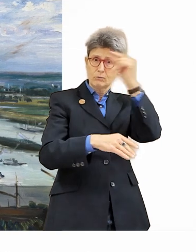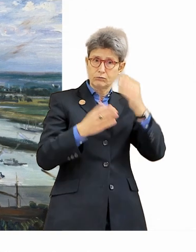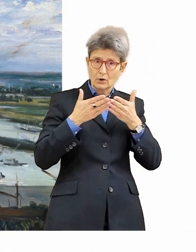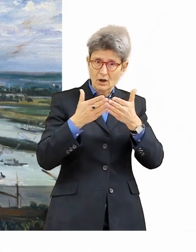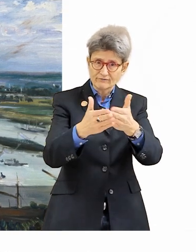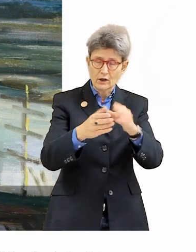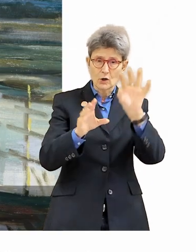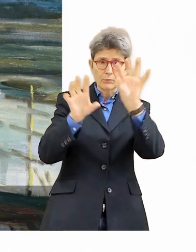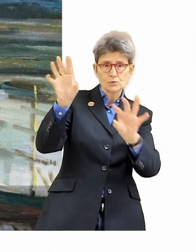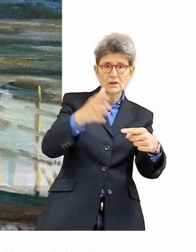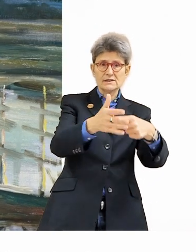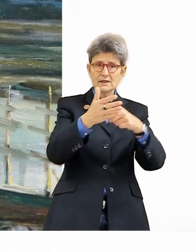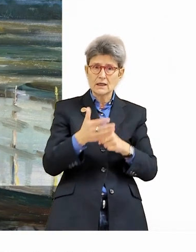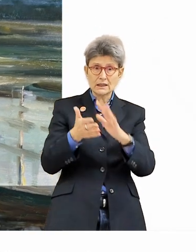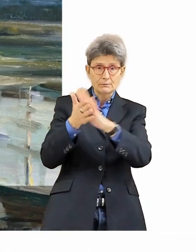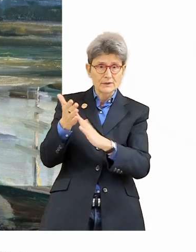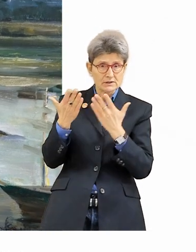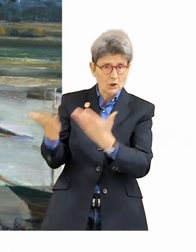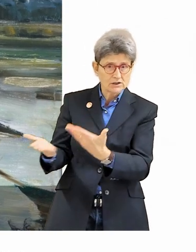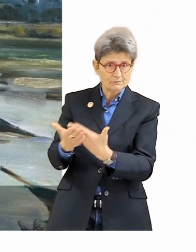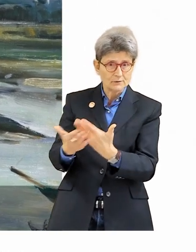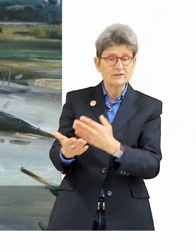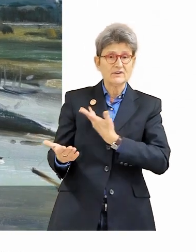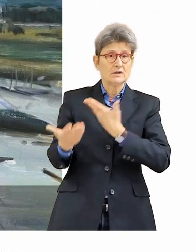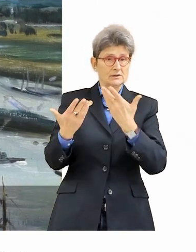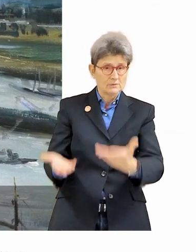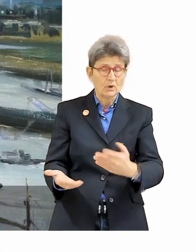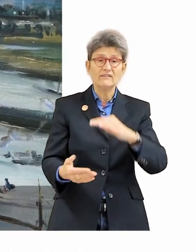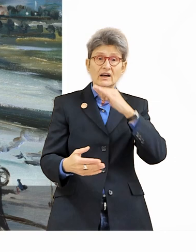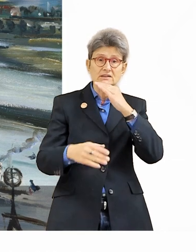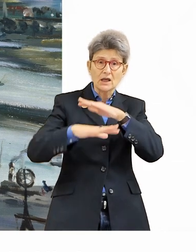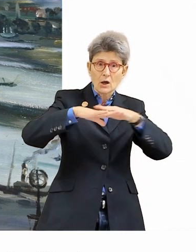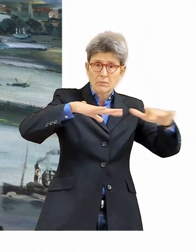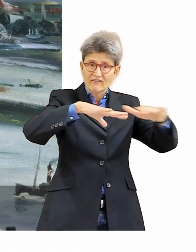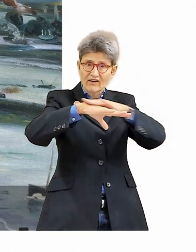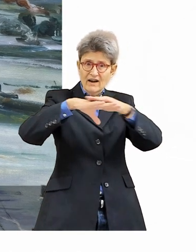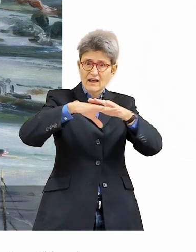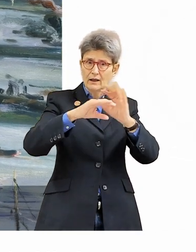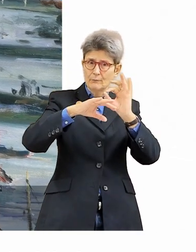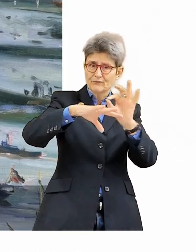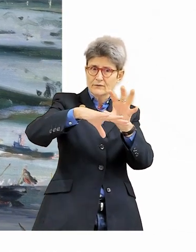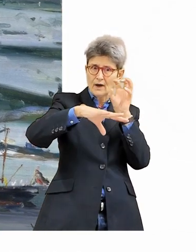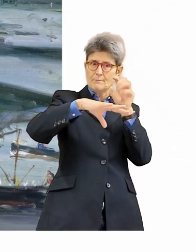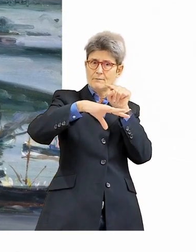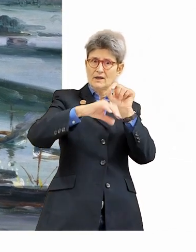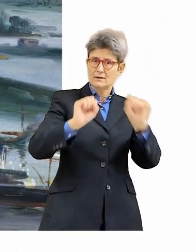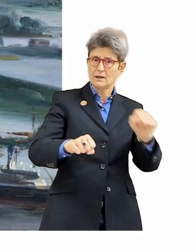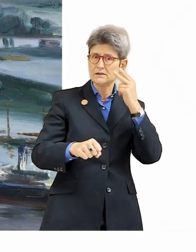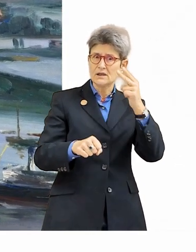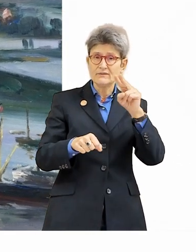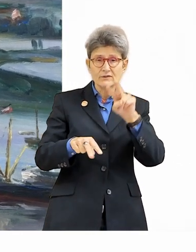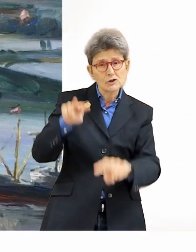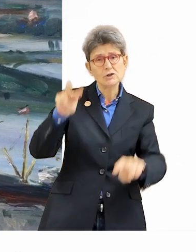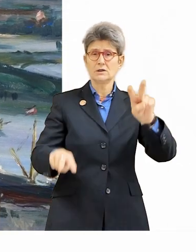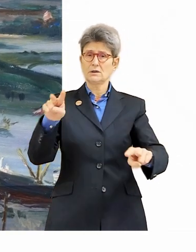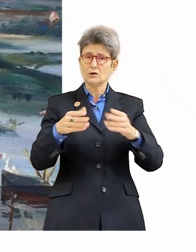Und wie sich der Komposition eben auch entnehmen lässt, ist da unglaublich viel Bewegung im Bild. Es ist natürlich auch die impressionistische Mission, das, was auf dem Wasser